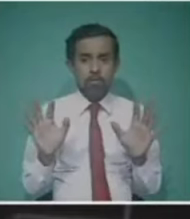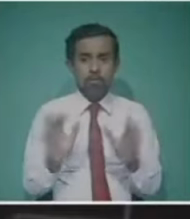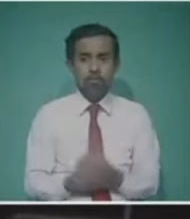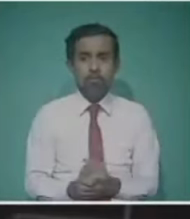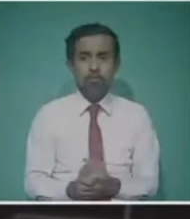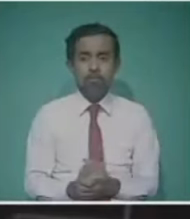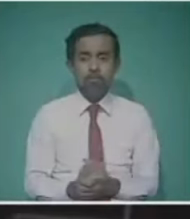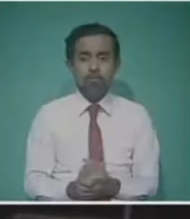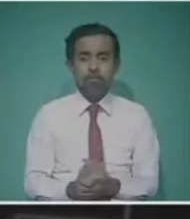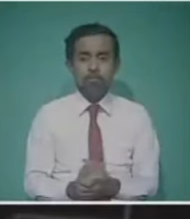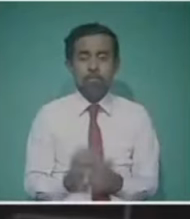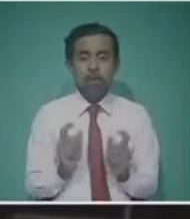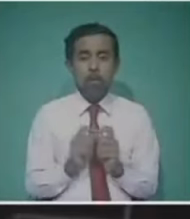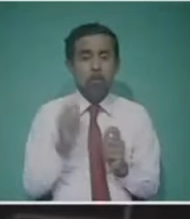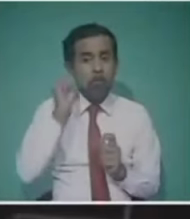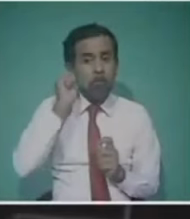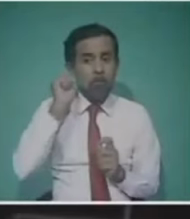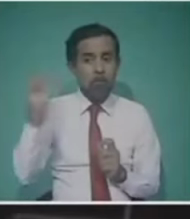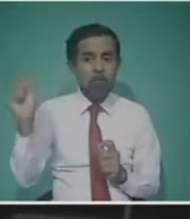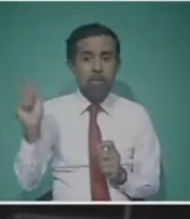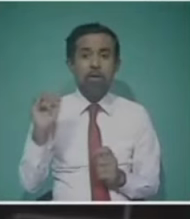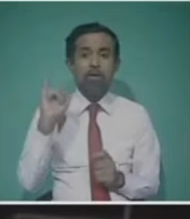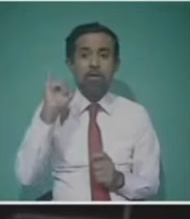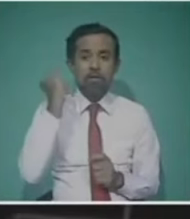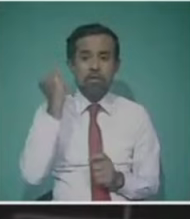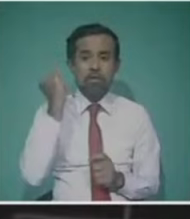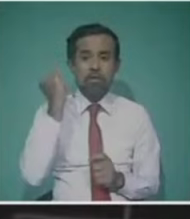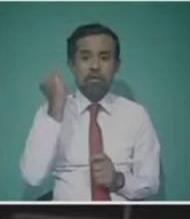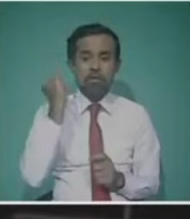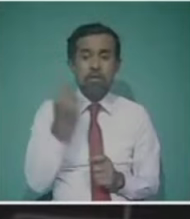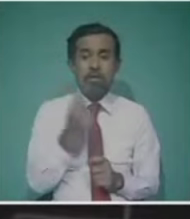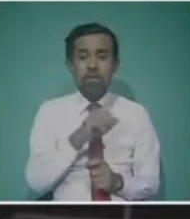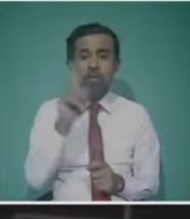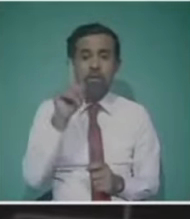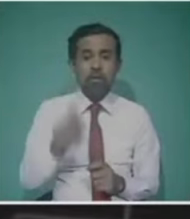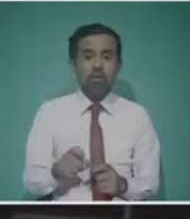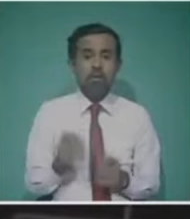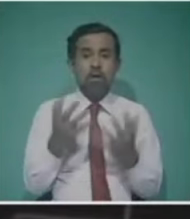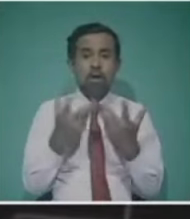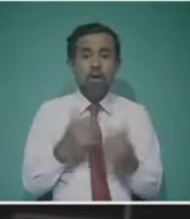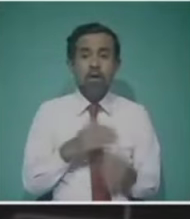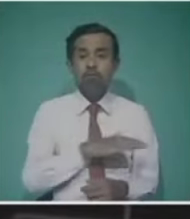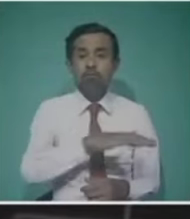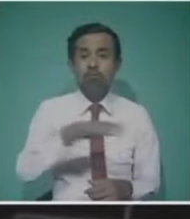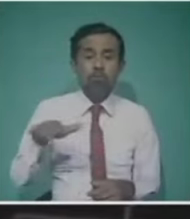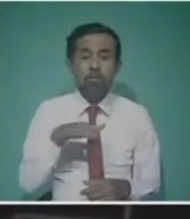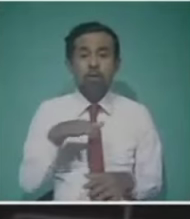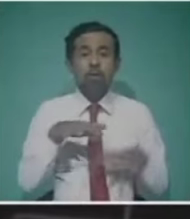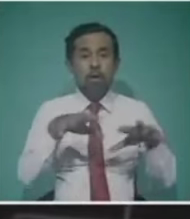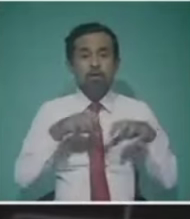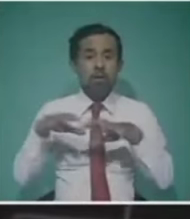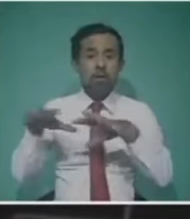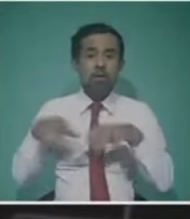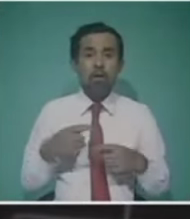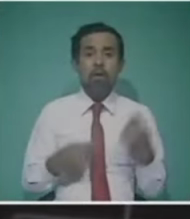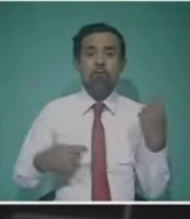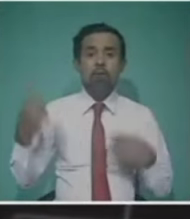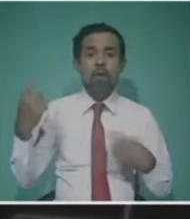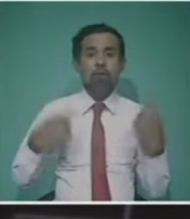வெளியிட்டிருக்கிறார். மட்டக்களப்பிலே அதிகாரிகளும் ஆயிரக்கணக்கான ஏக்கர் காணிகளை கொள்ளையடித்து விற்றிருக்கிறார்கள் என்று.